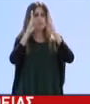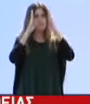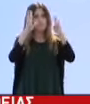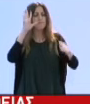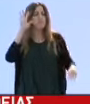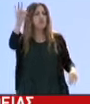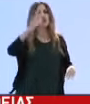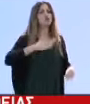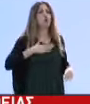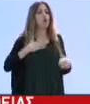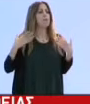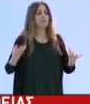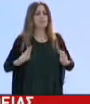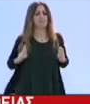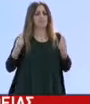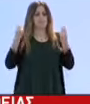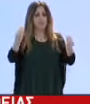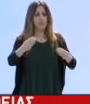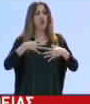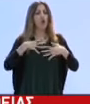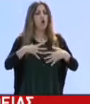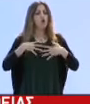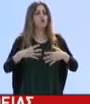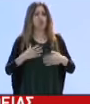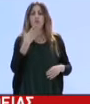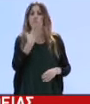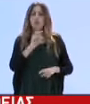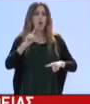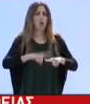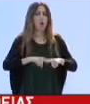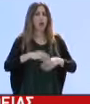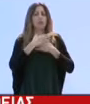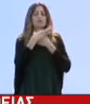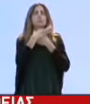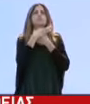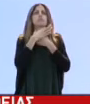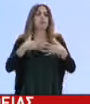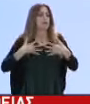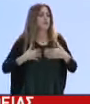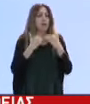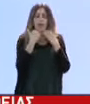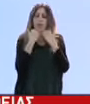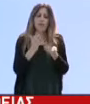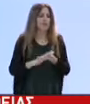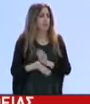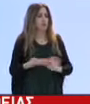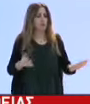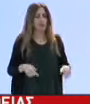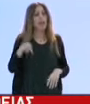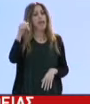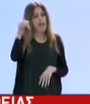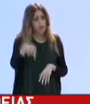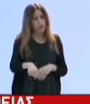φέρνουμε οξυγόνο στην Ελλάδα μας που ασφυκτιά, στην Ελλάδα μας που κινδυνεύει. Εδώ στην